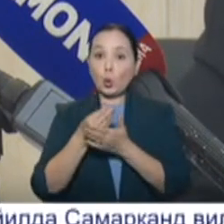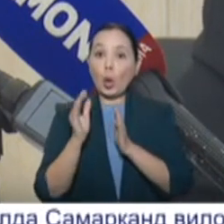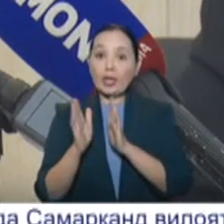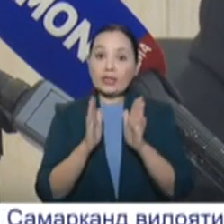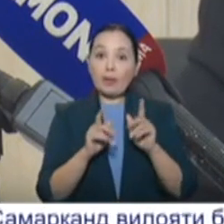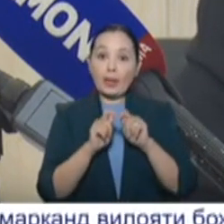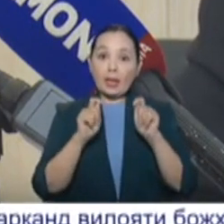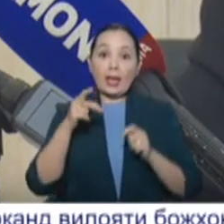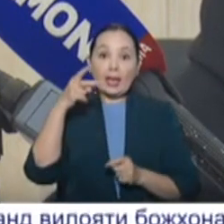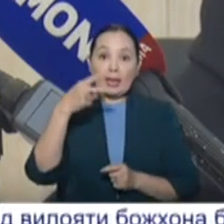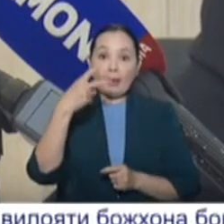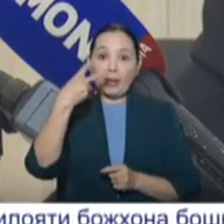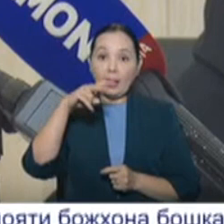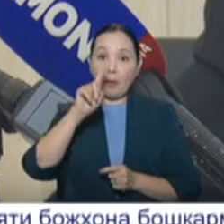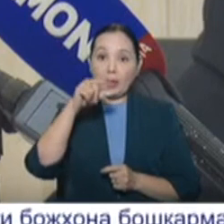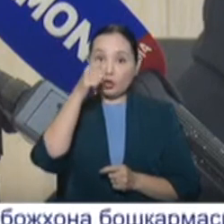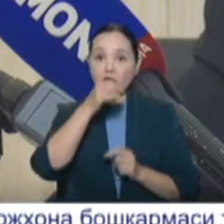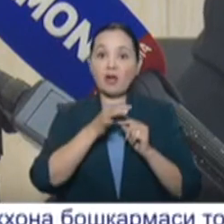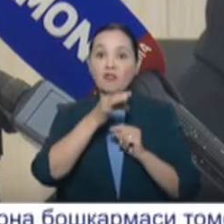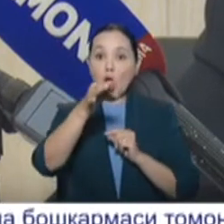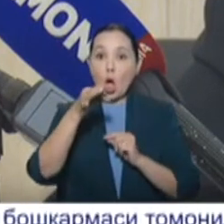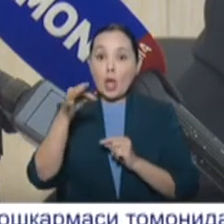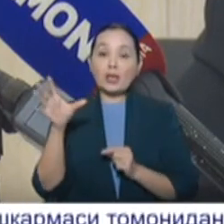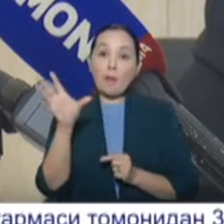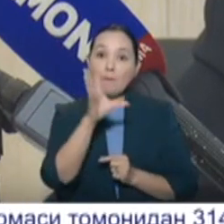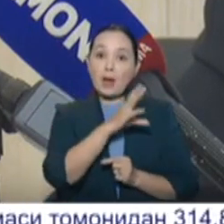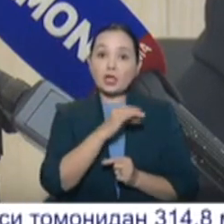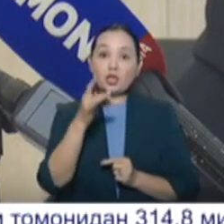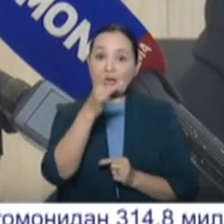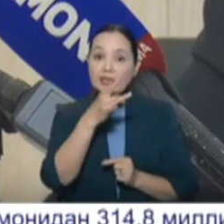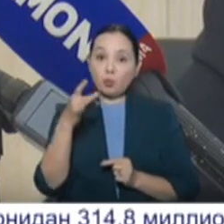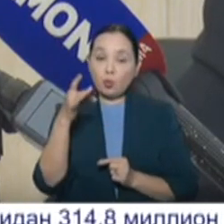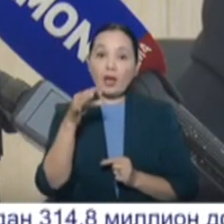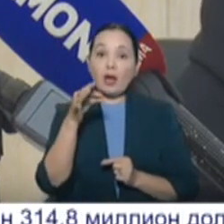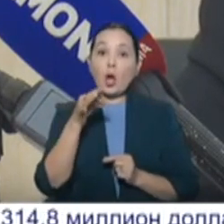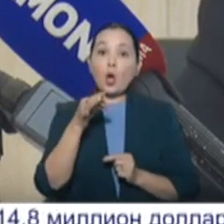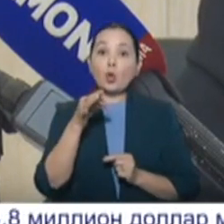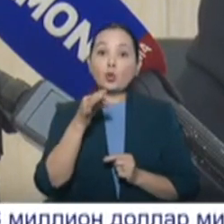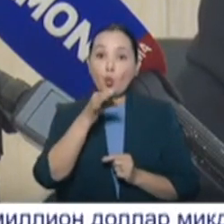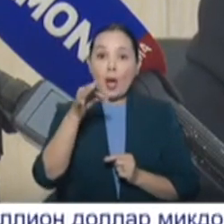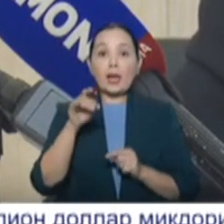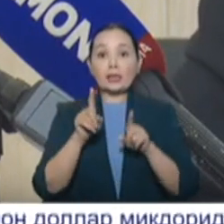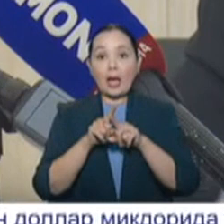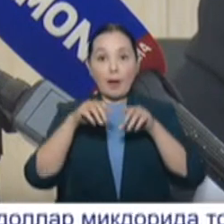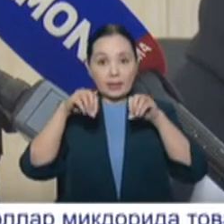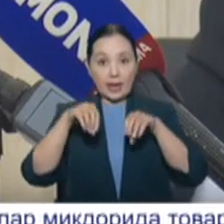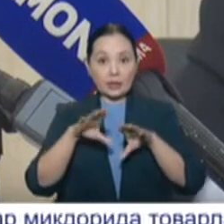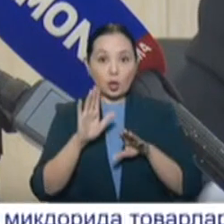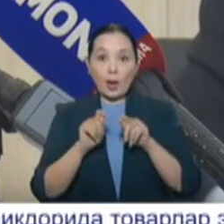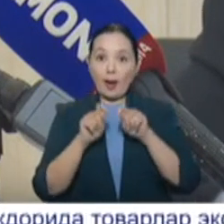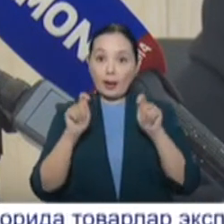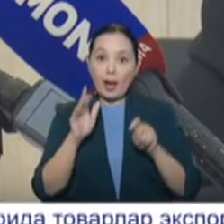qildik. 2021 yilda buni viloyat markazi, barcha respublika viloyat markazlarida va tumanlarda ham tatbiq qilamiz.